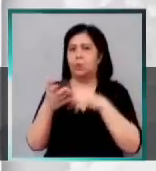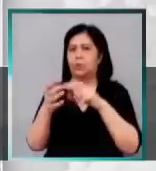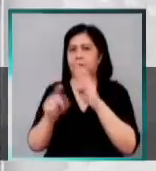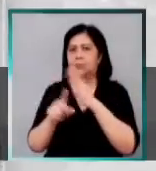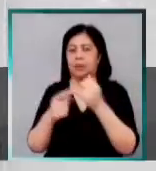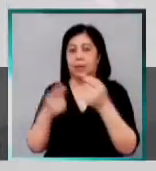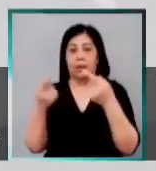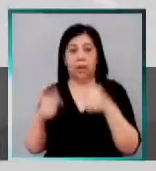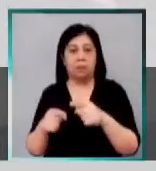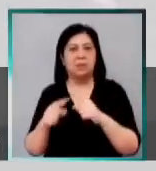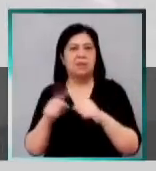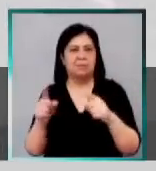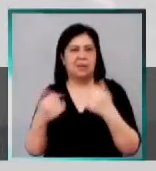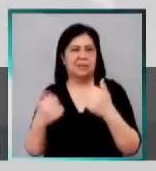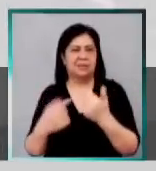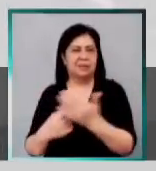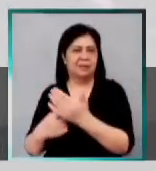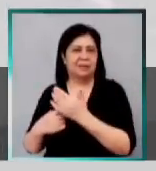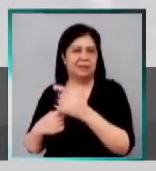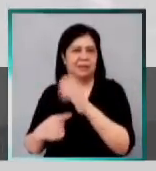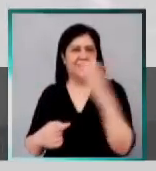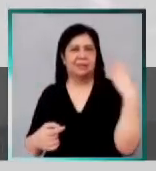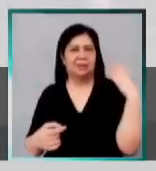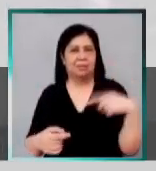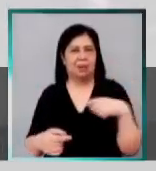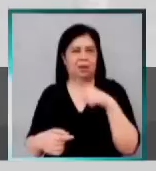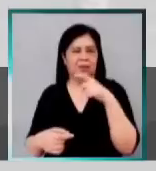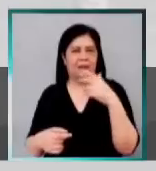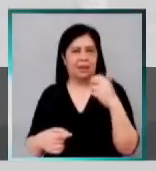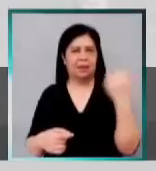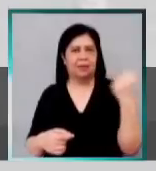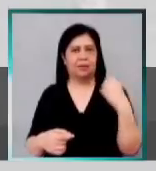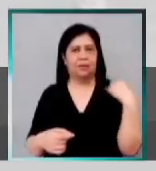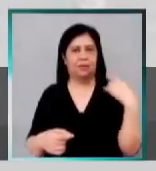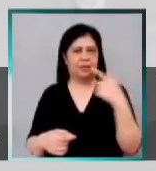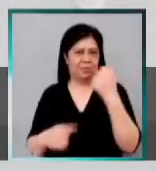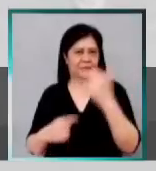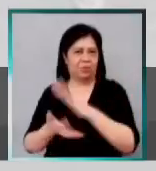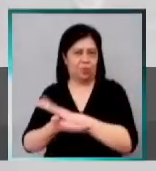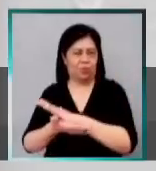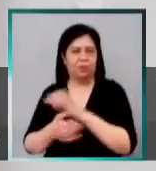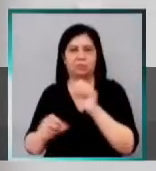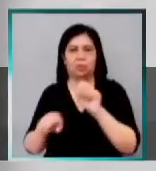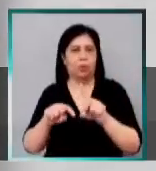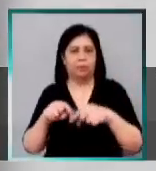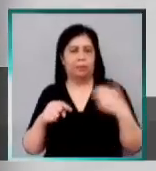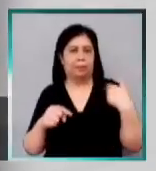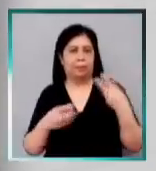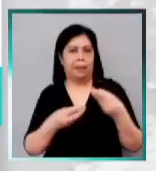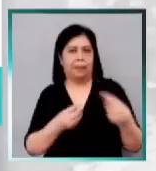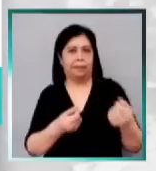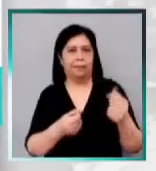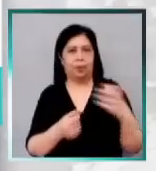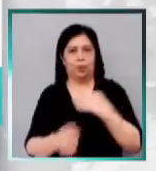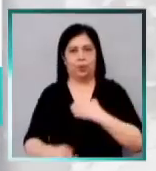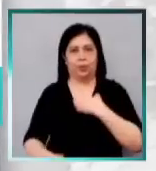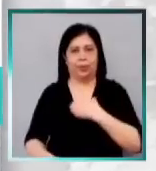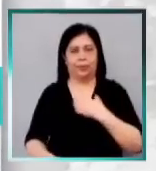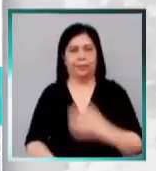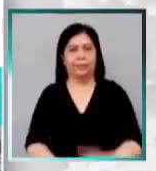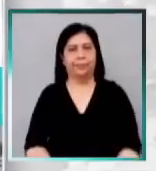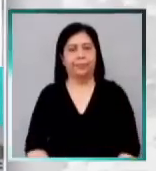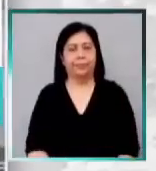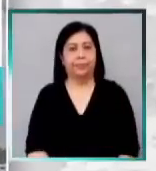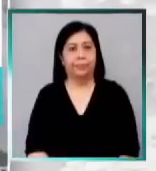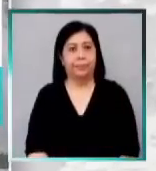pero naka-quarantine pa ang chairman at ilang opisyal kaya hindi pa maaksyonan ang reklamo. Kami po ang pinaulanan